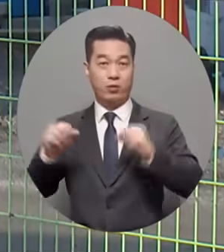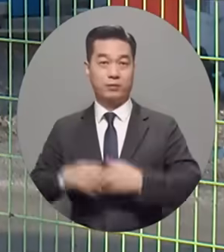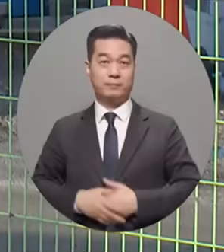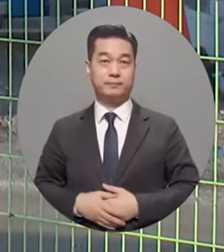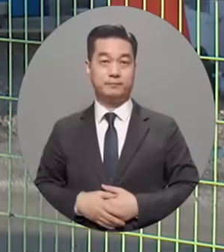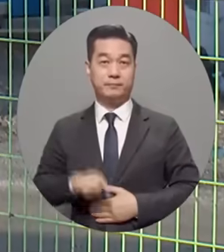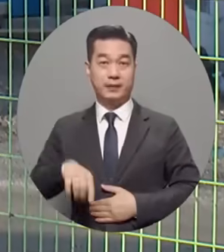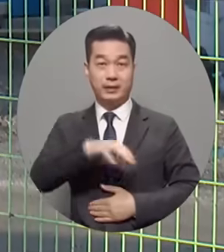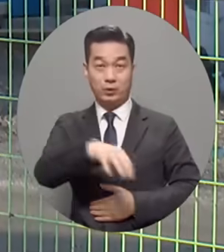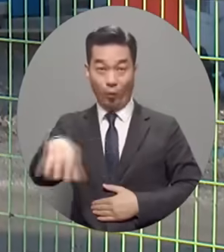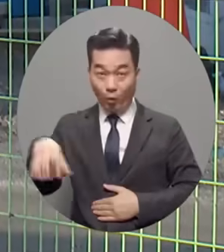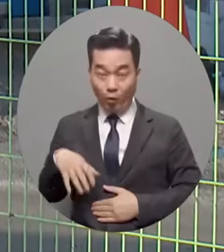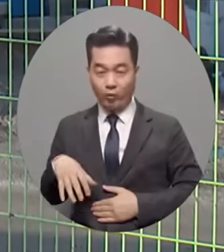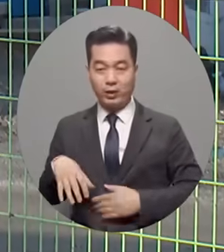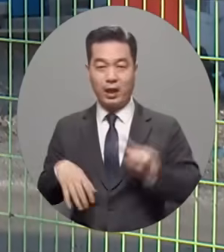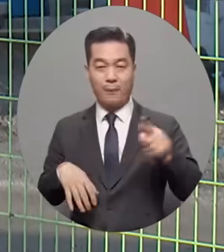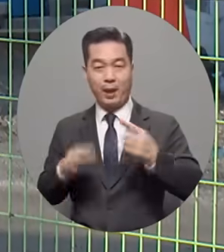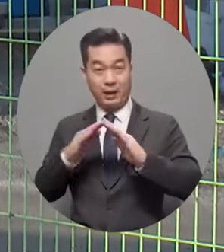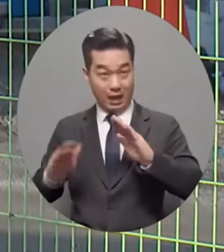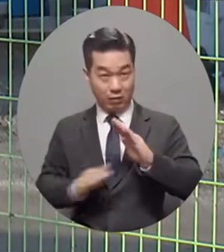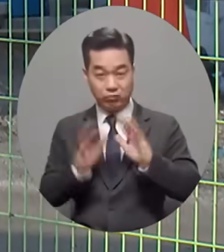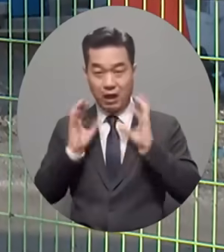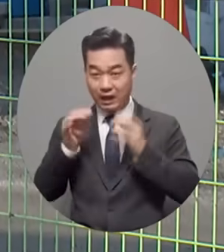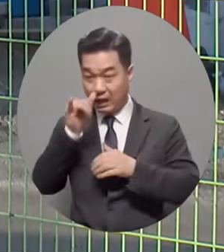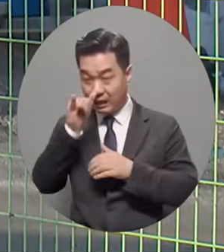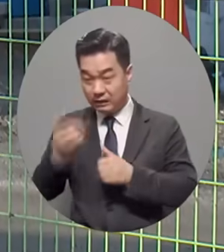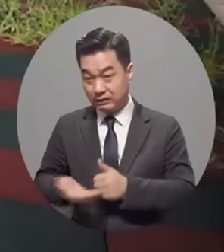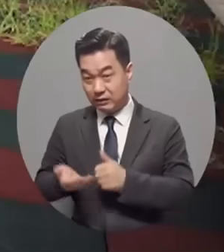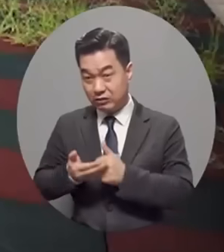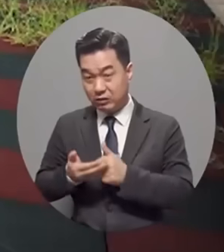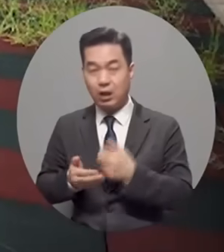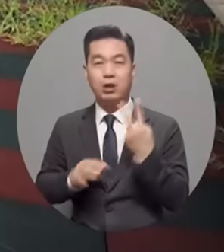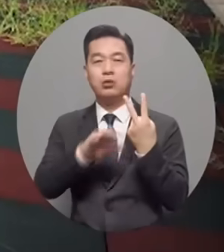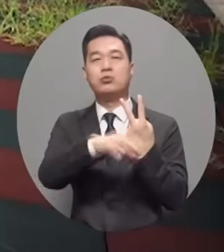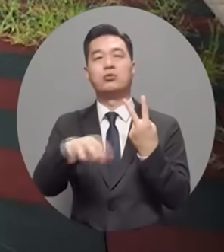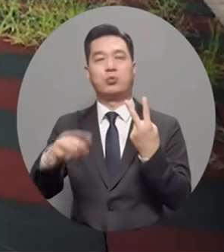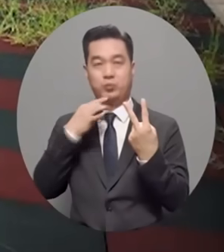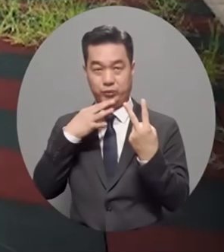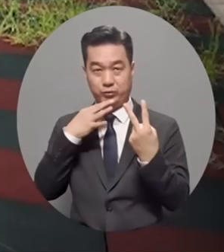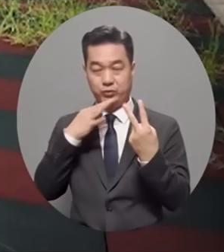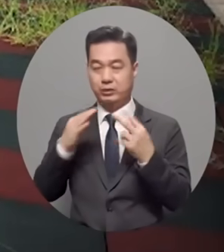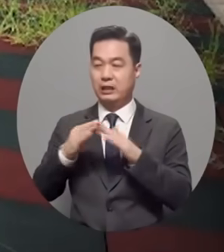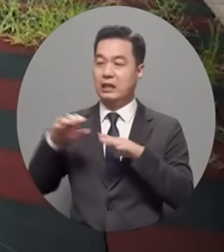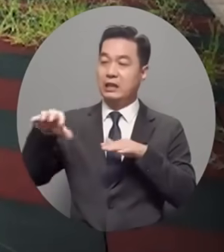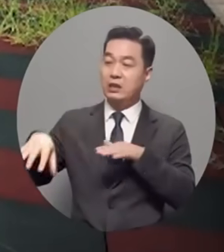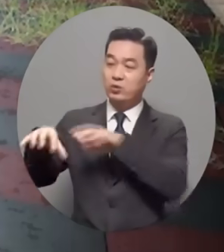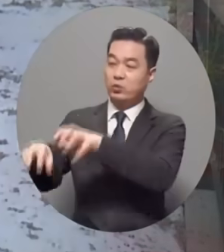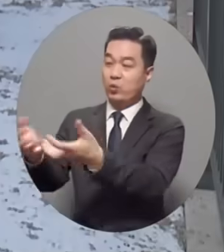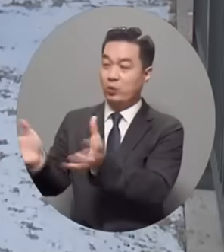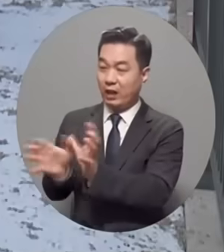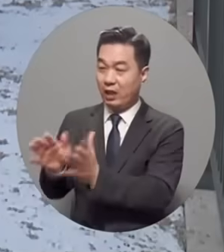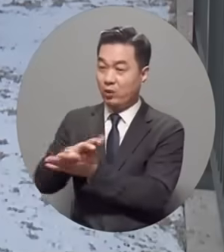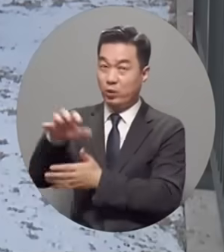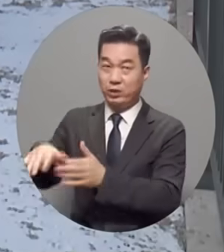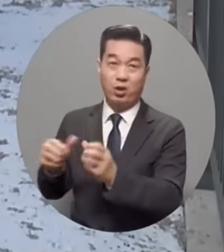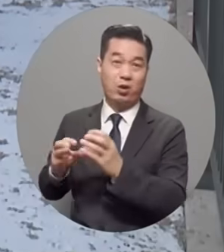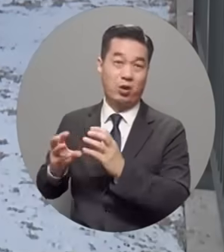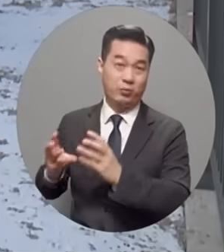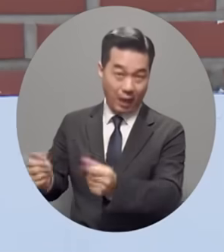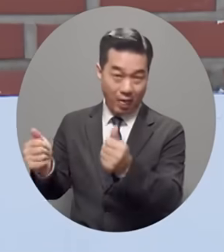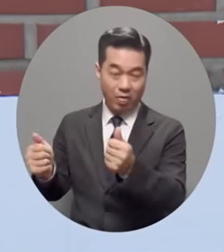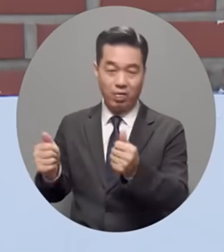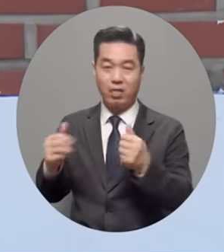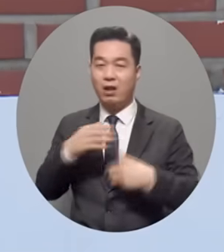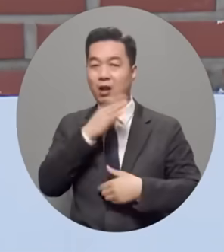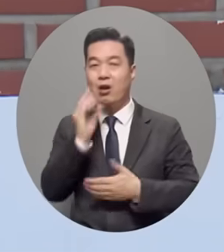이 동네 100여 세대 중 아이가 있는 집은 두 집뿐. 옆 동네에서도 놀이터를 없애고 어르신 운동기구를